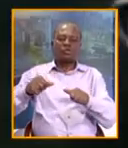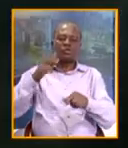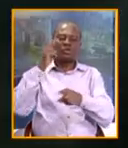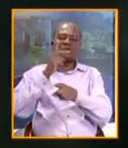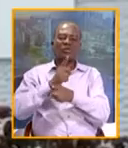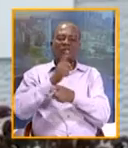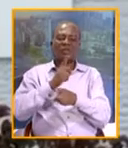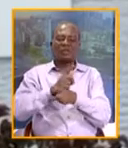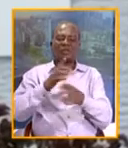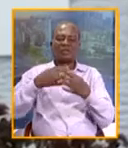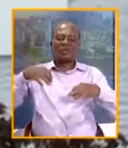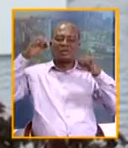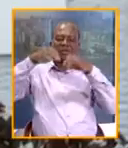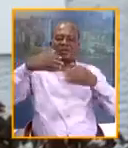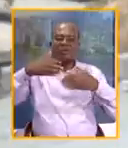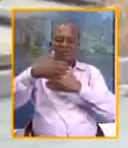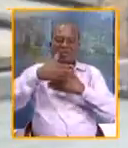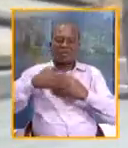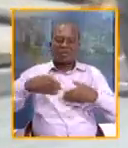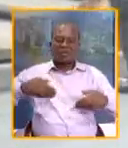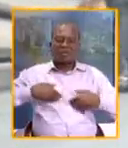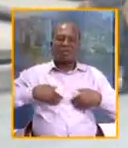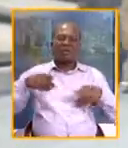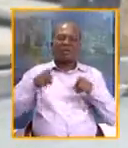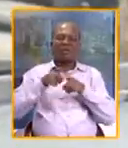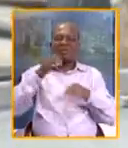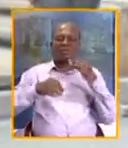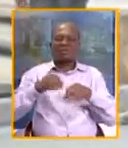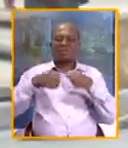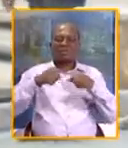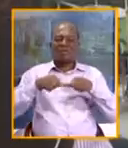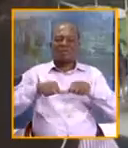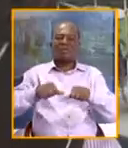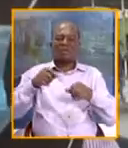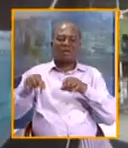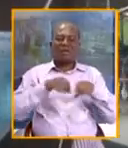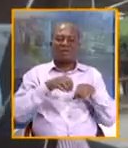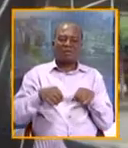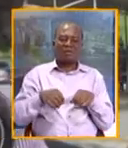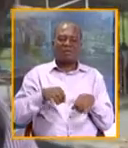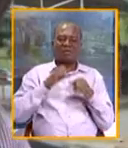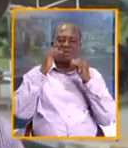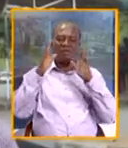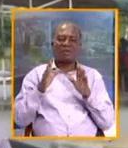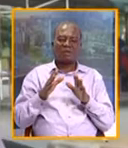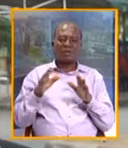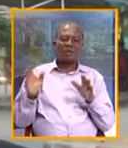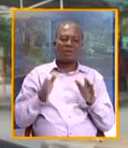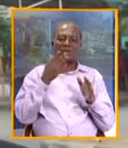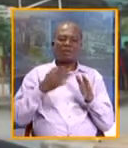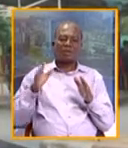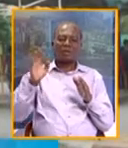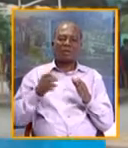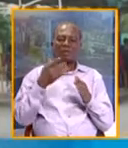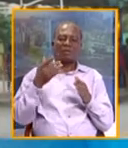auprès de la jeunesse même si à ce niveau beaucoup reste à faire frais ivoirien le pays nous